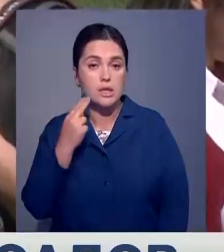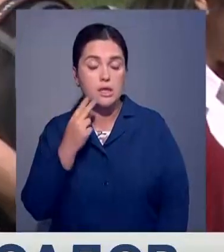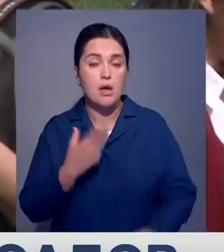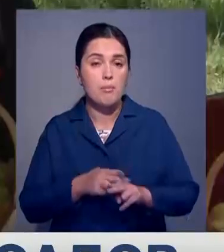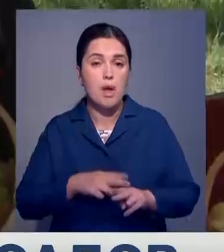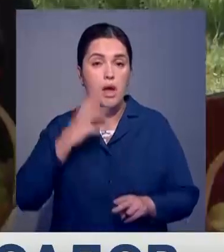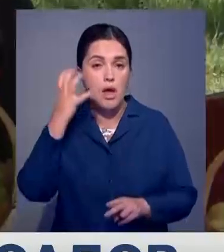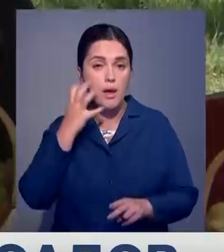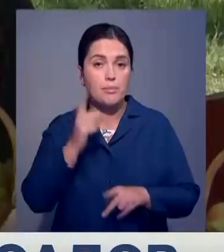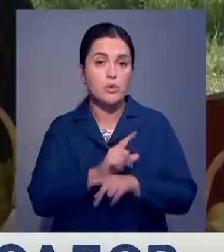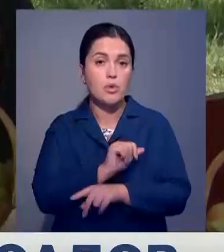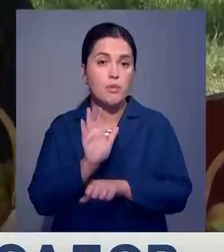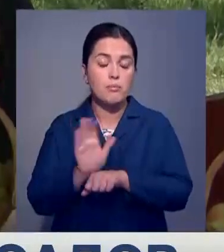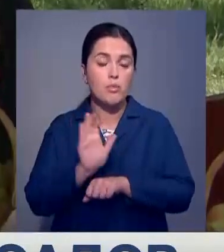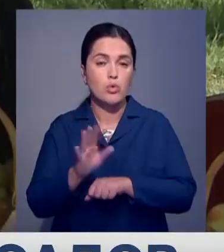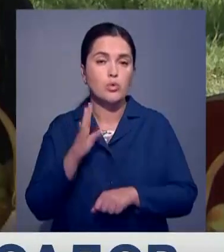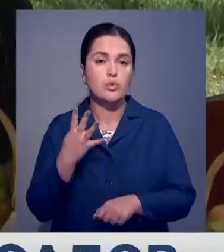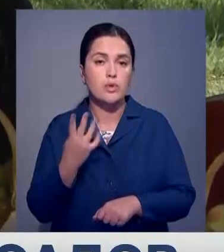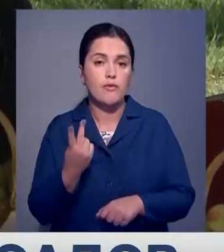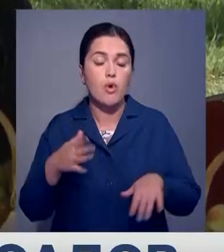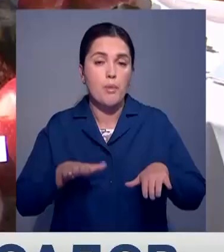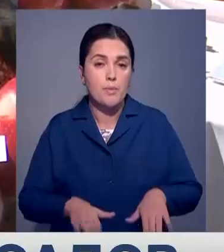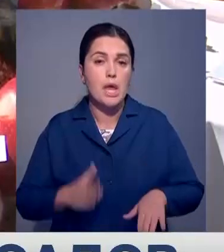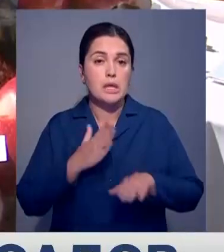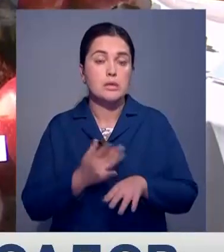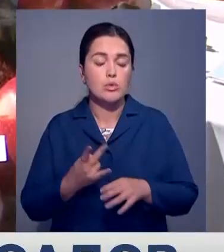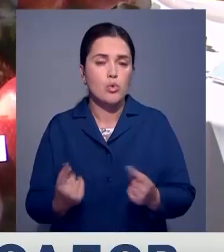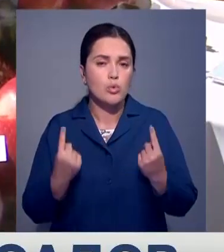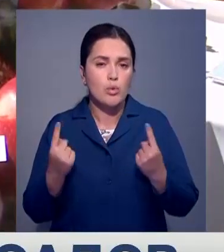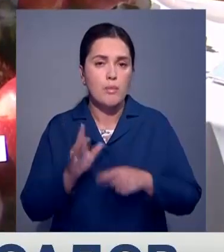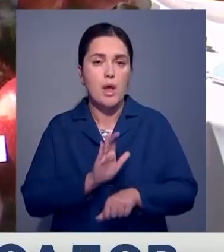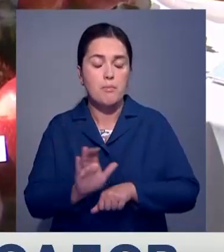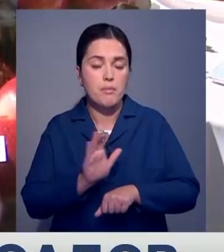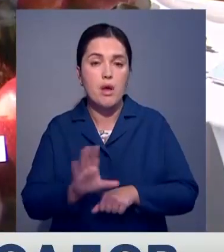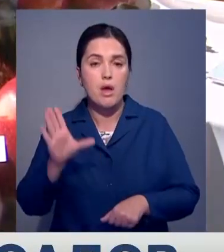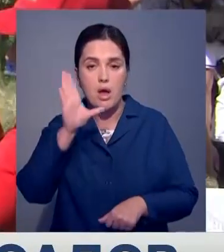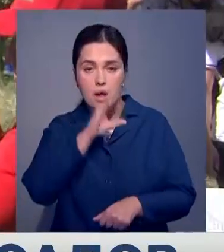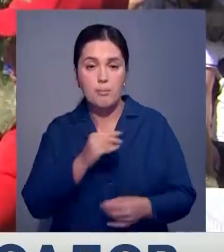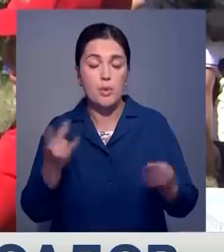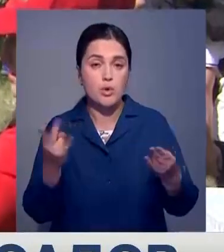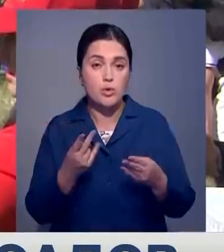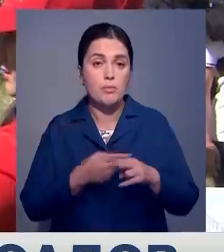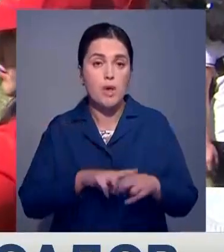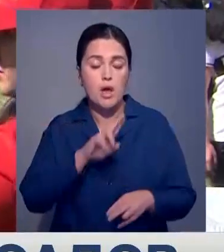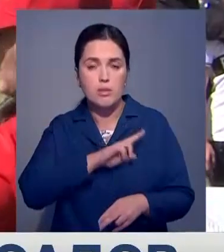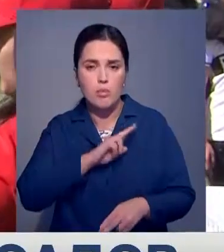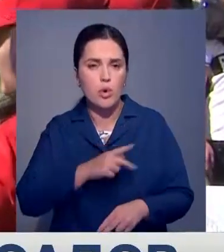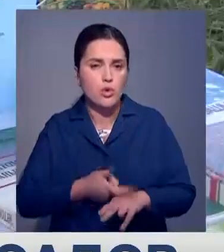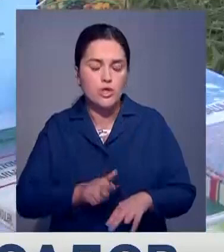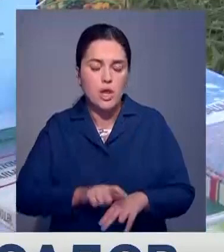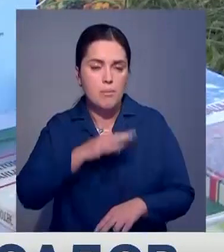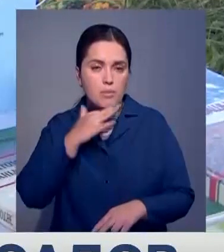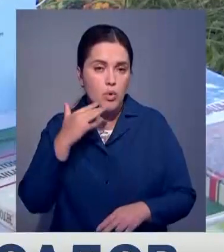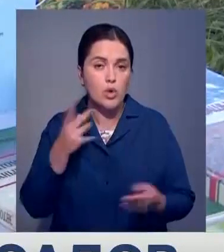яблок тоже лишь на 42-м месте. А ведь создать в стране масштабное производство реально, говорят ученые. Хоть и работы предстоит много.